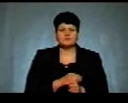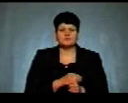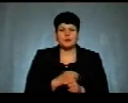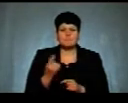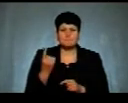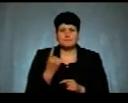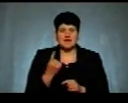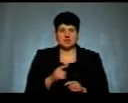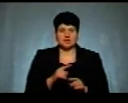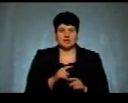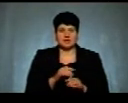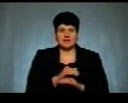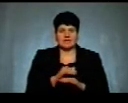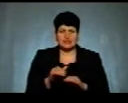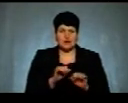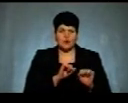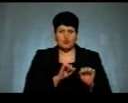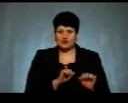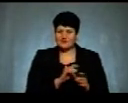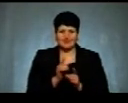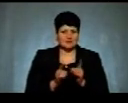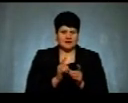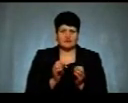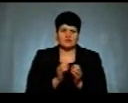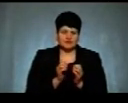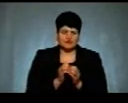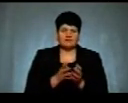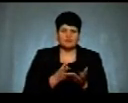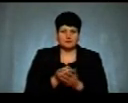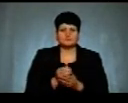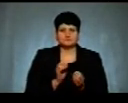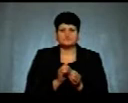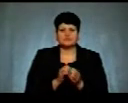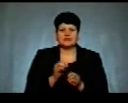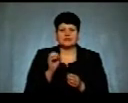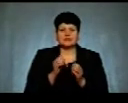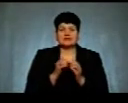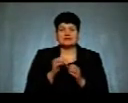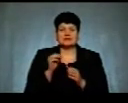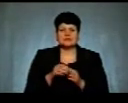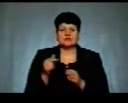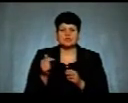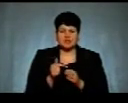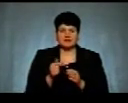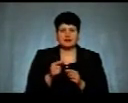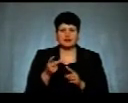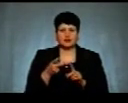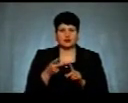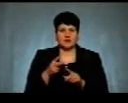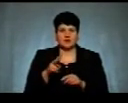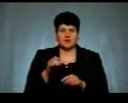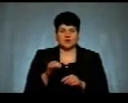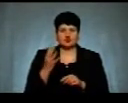Перша лінія оборони, вона не змінилася, як виплачувалась, так і буде виплачуватись 10 тисяч гривень, на другій лінії оборони